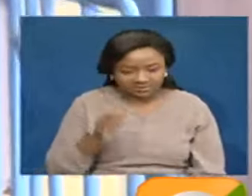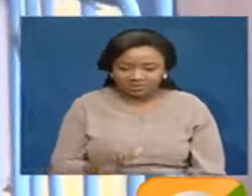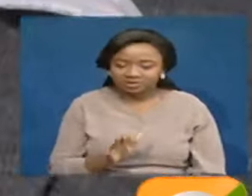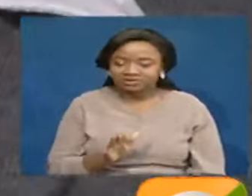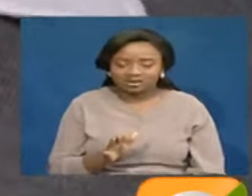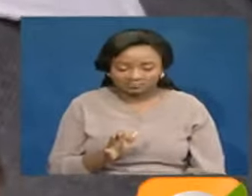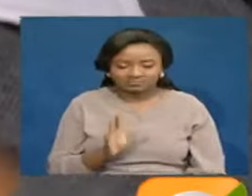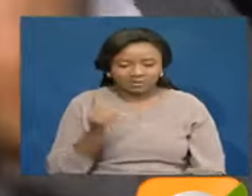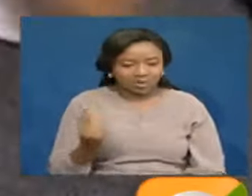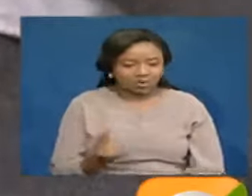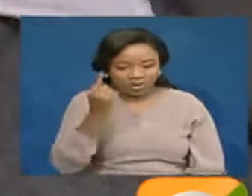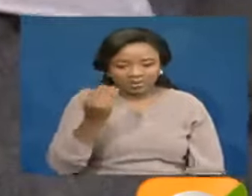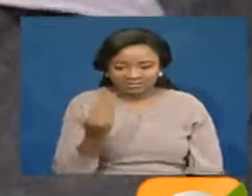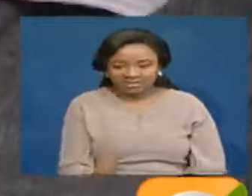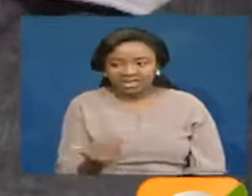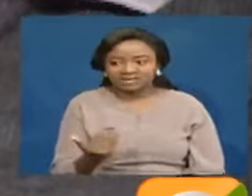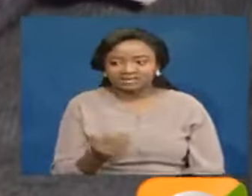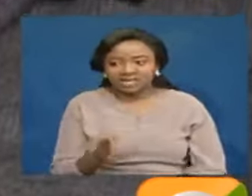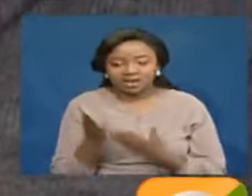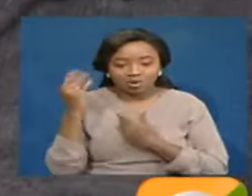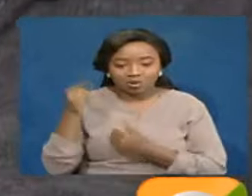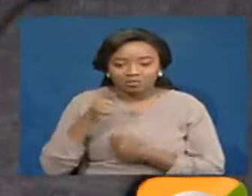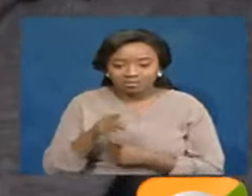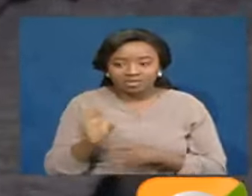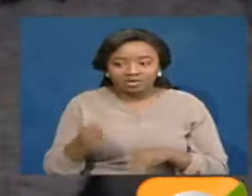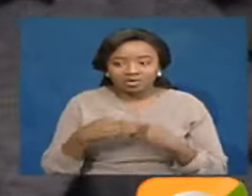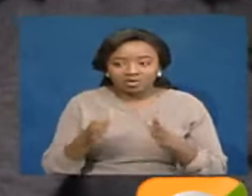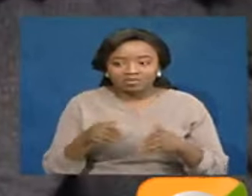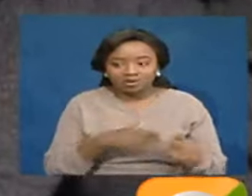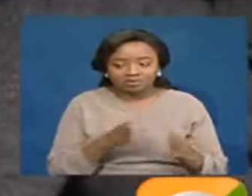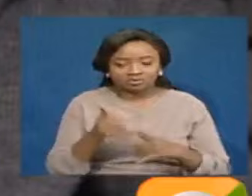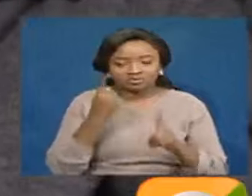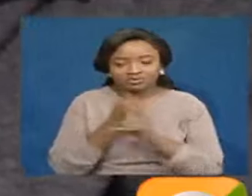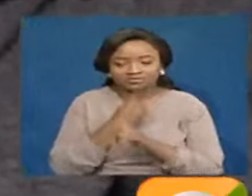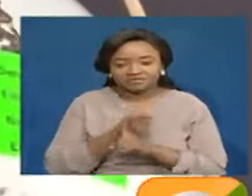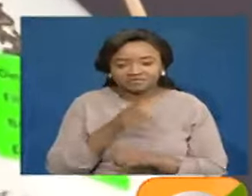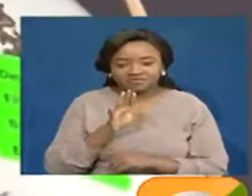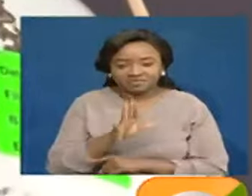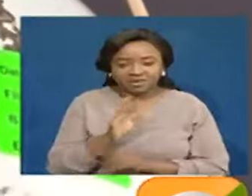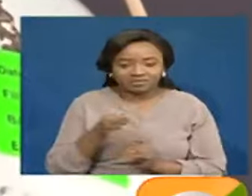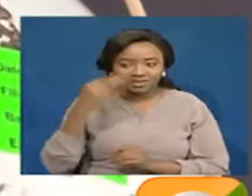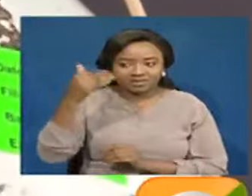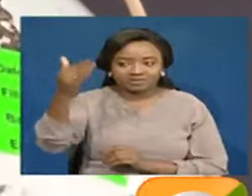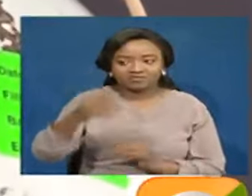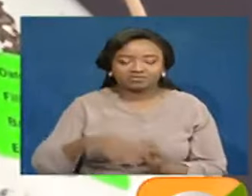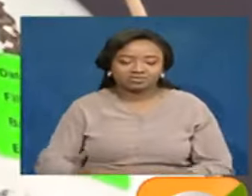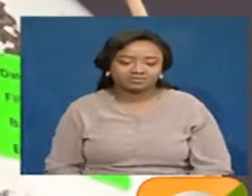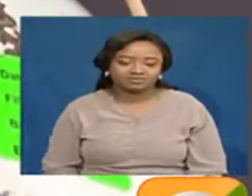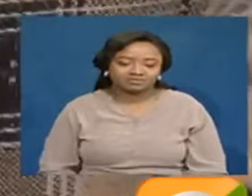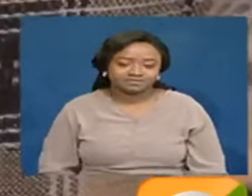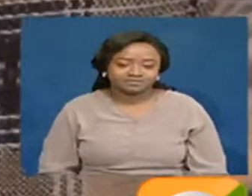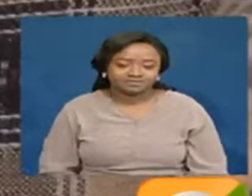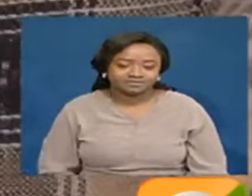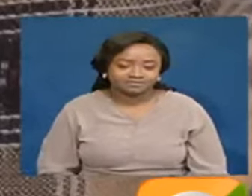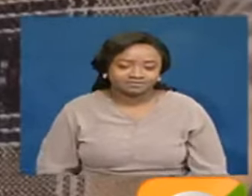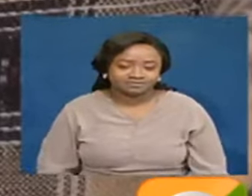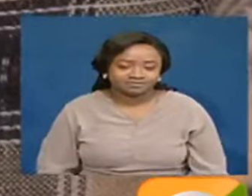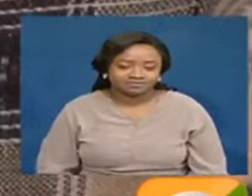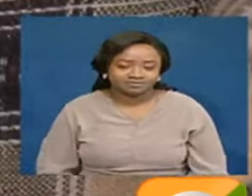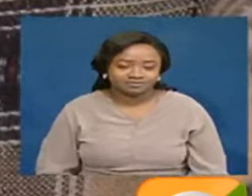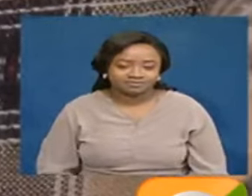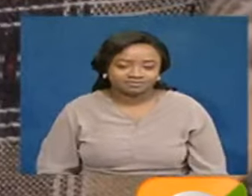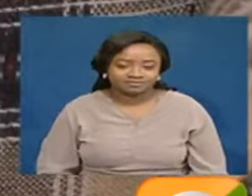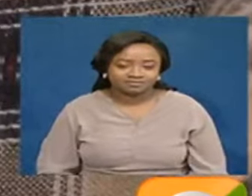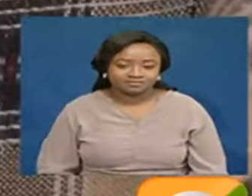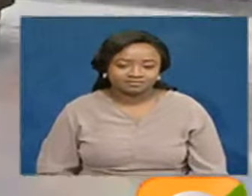matumaini kwamba mtihani hii itafungua milango kwa maisha yake bora katika siku zijazo. Brenda Wanga, Runinga ya